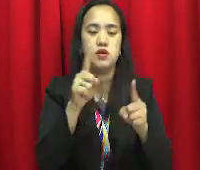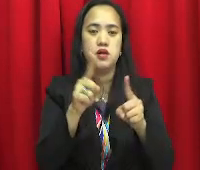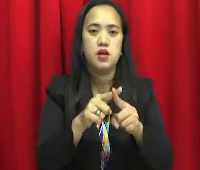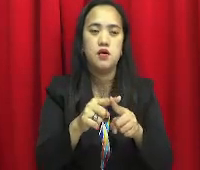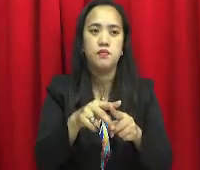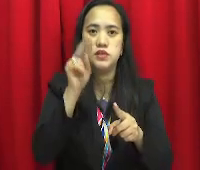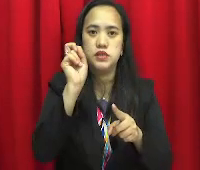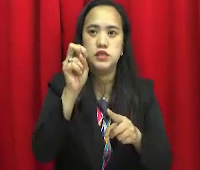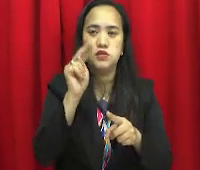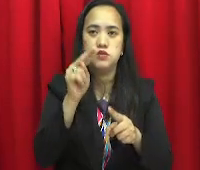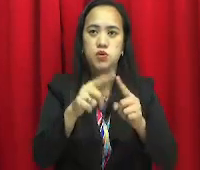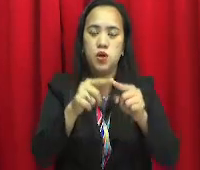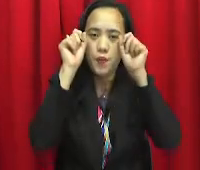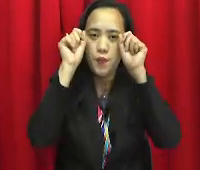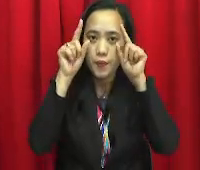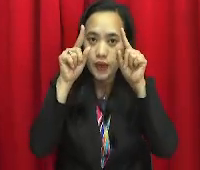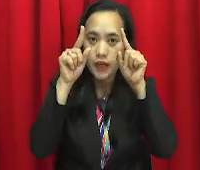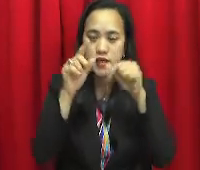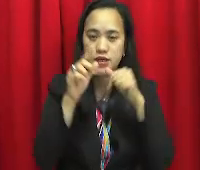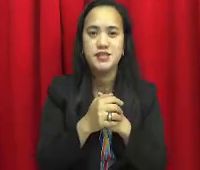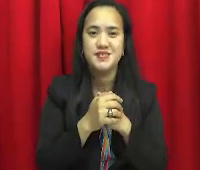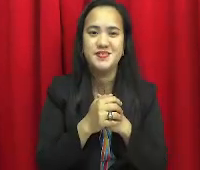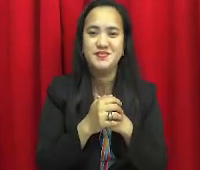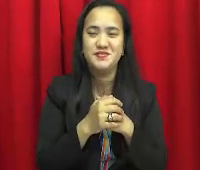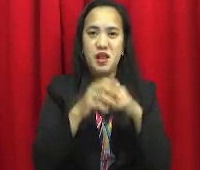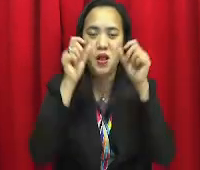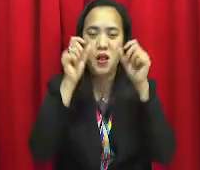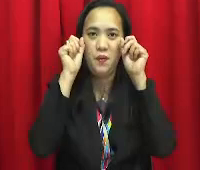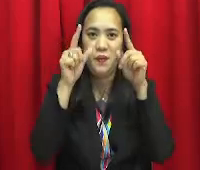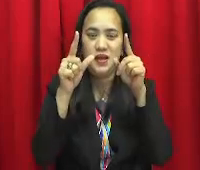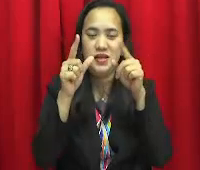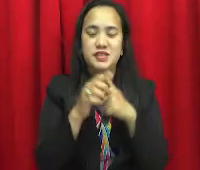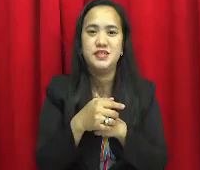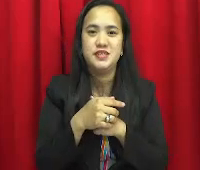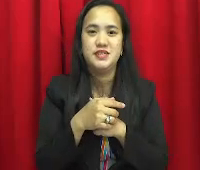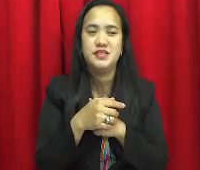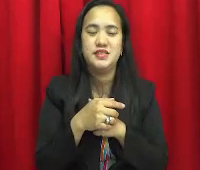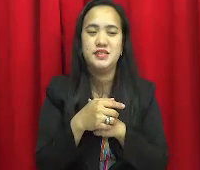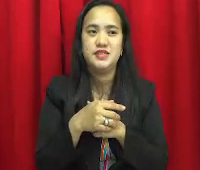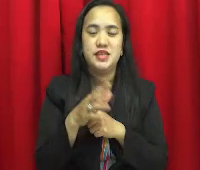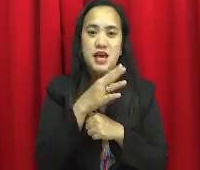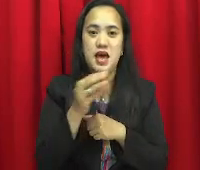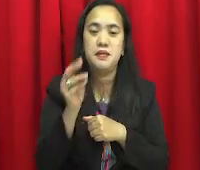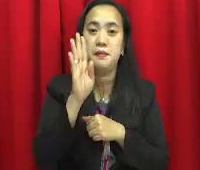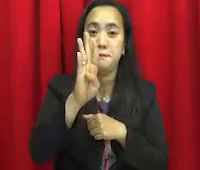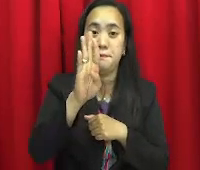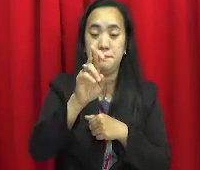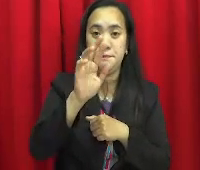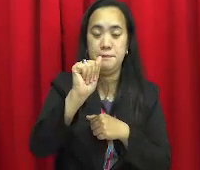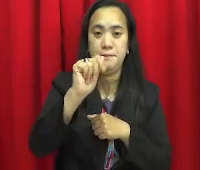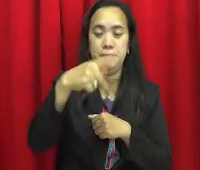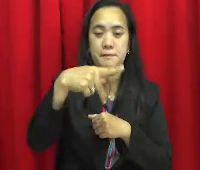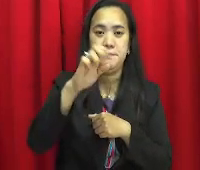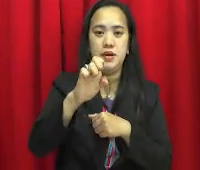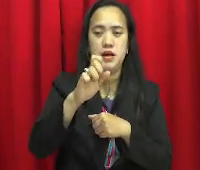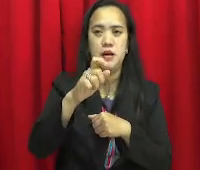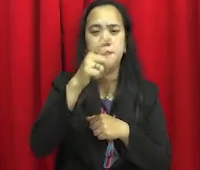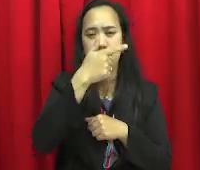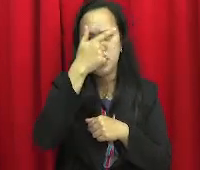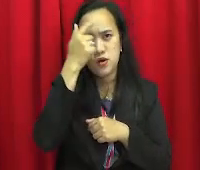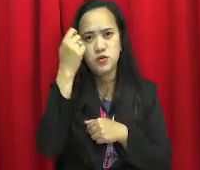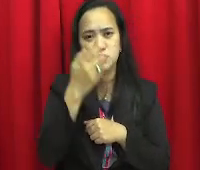dapat dilat ang mata. See? Nakalimutan mo pati brake. Bakit? Dilat na yun. Nakatulog ka na eh.